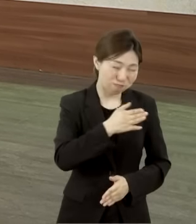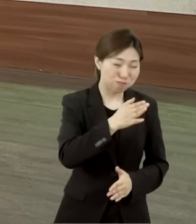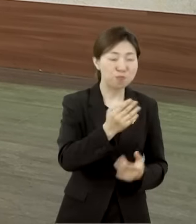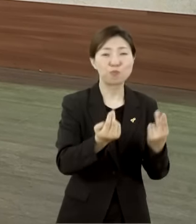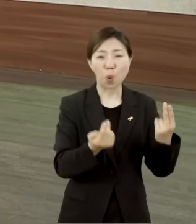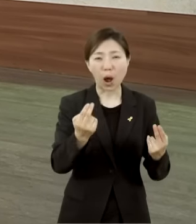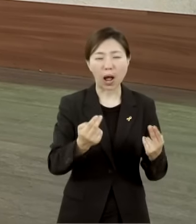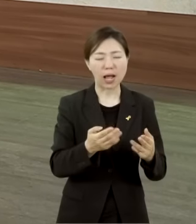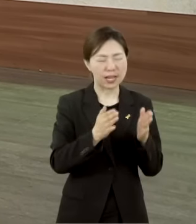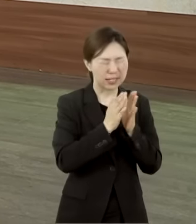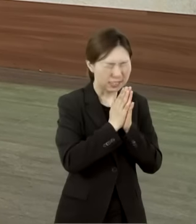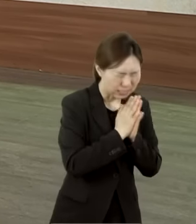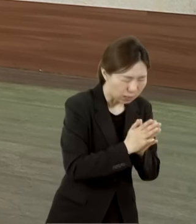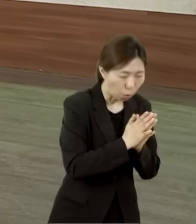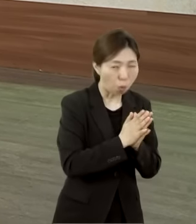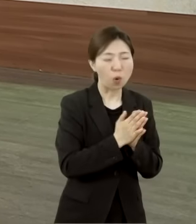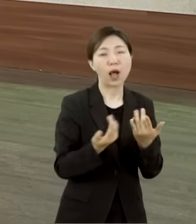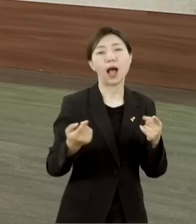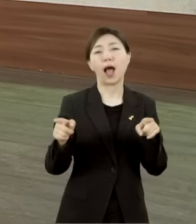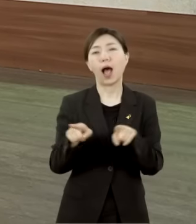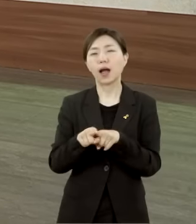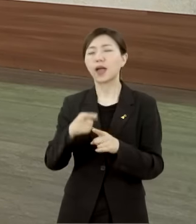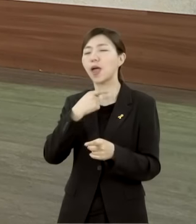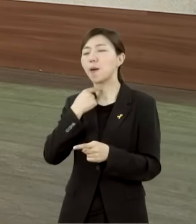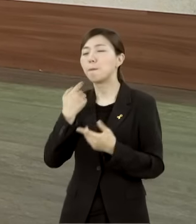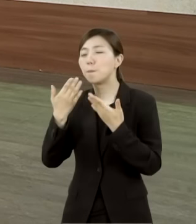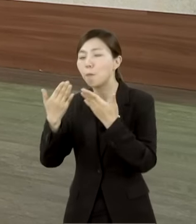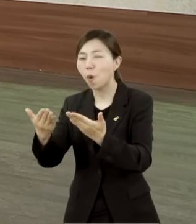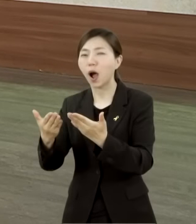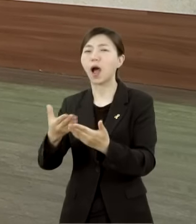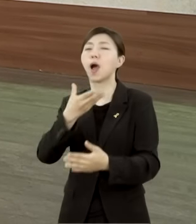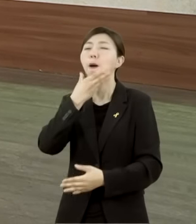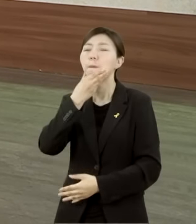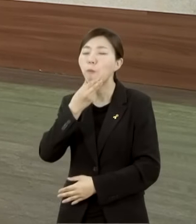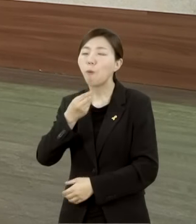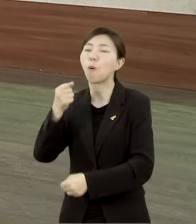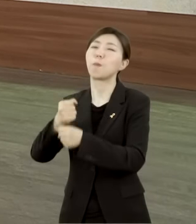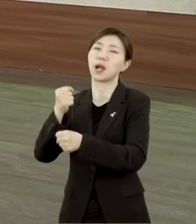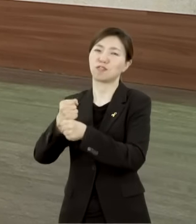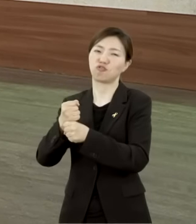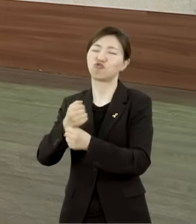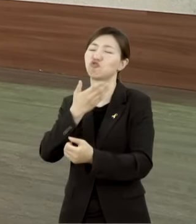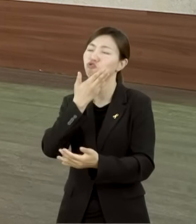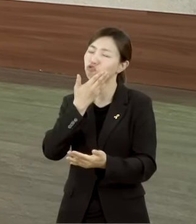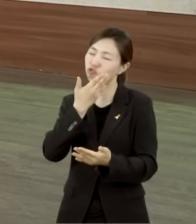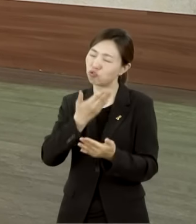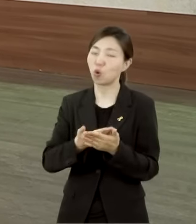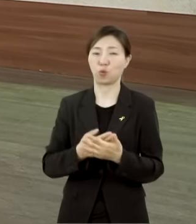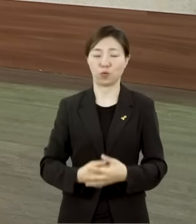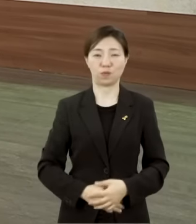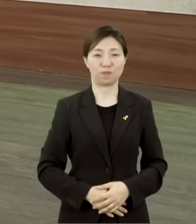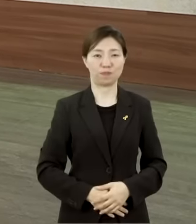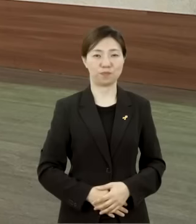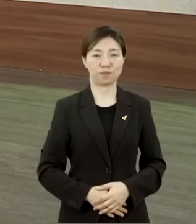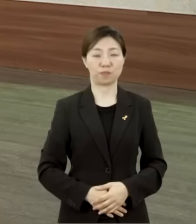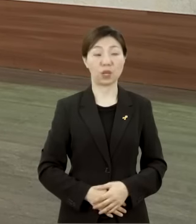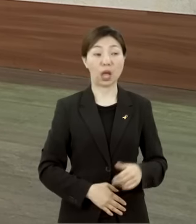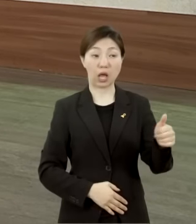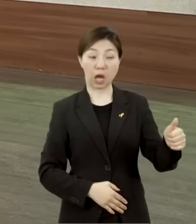하지 말아라 기도하면서 틈틈히 복을 지어야 된다 근데 이제 그 거사님서도